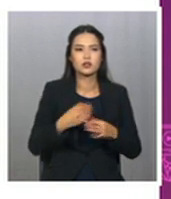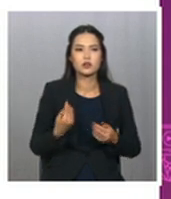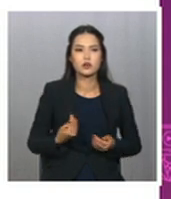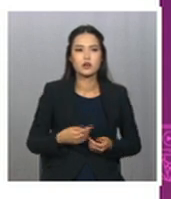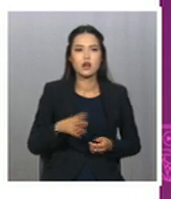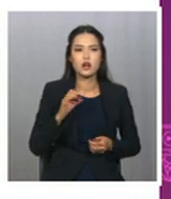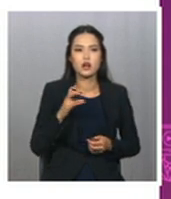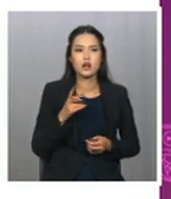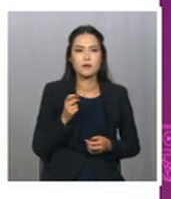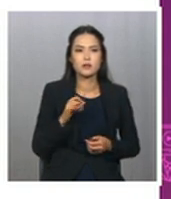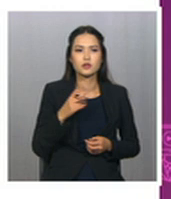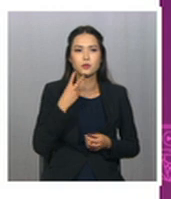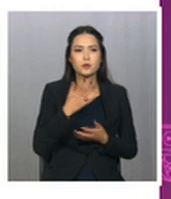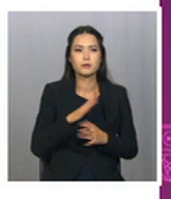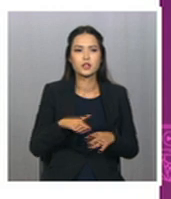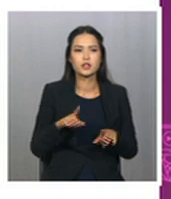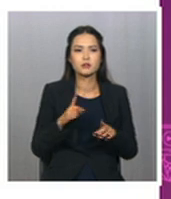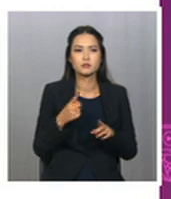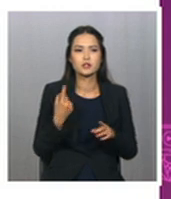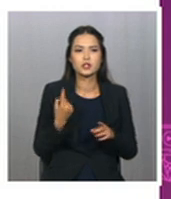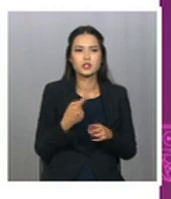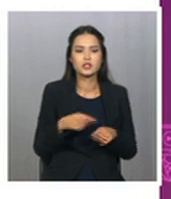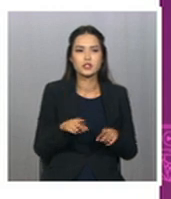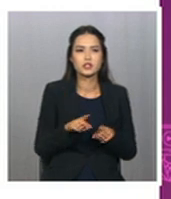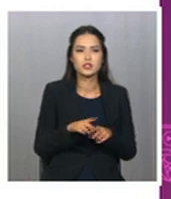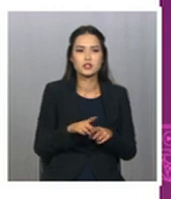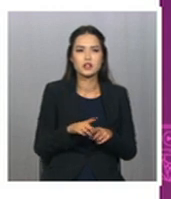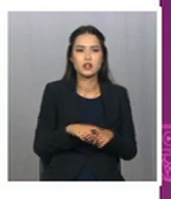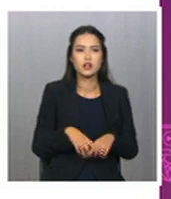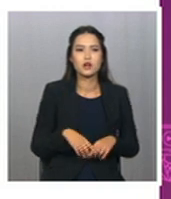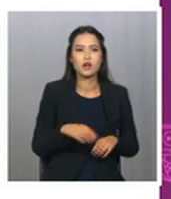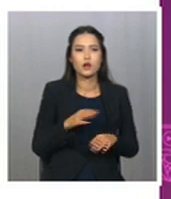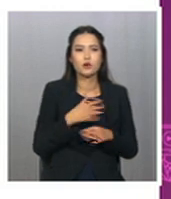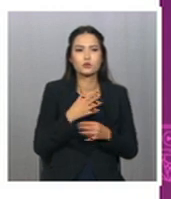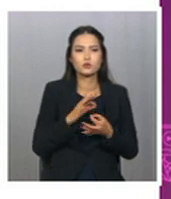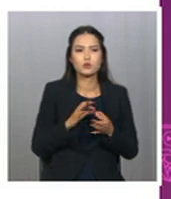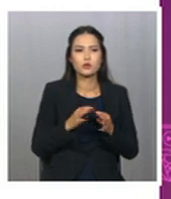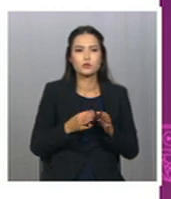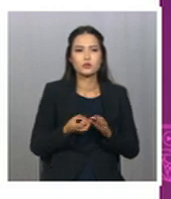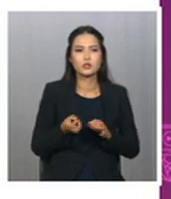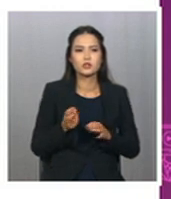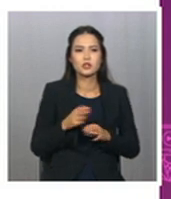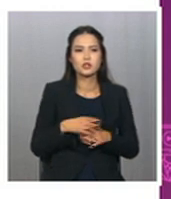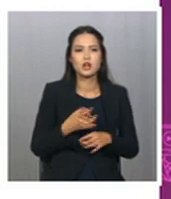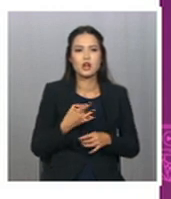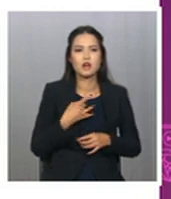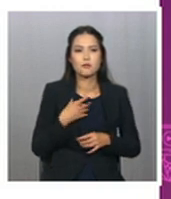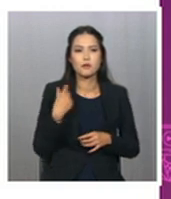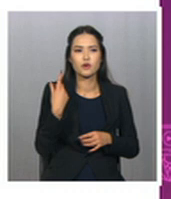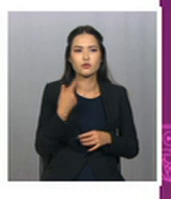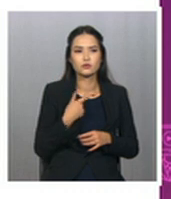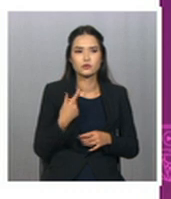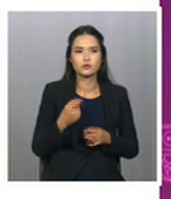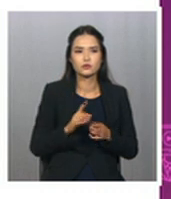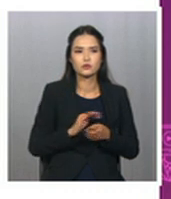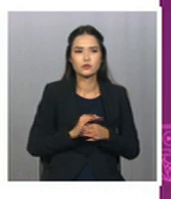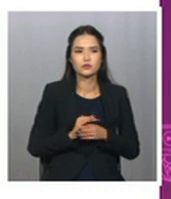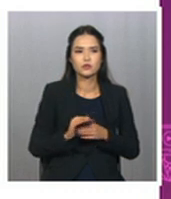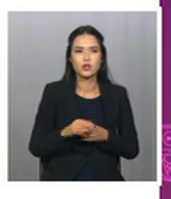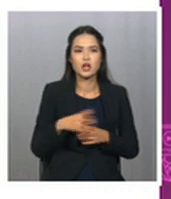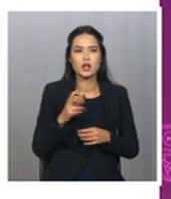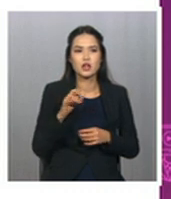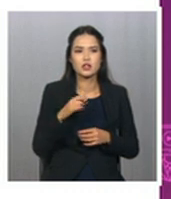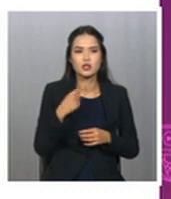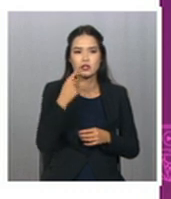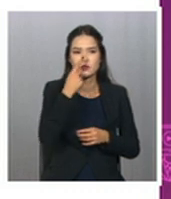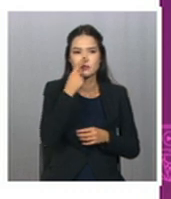бұл өңірден Абайдың көрмеген бір сәні сияқты. Толықша келген, аппақ жүзді, қырлы мұрын,